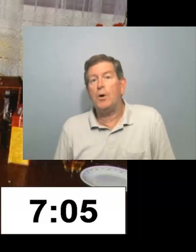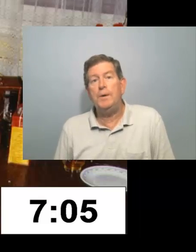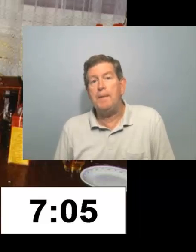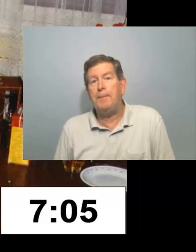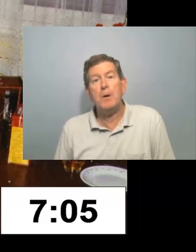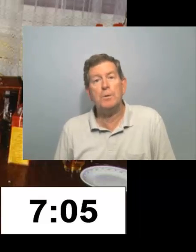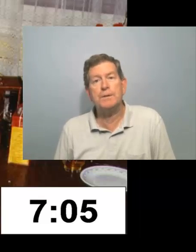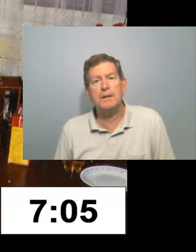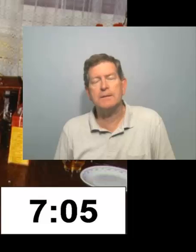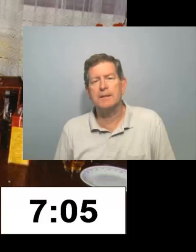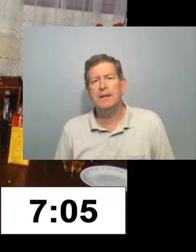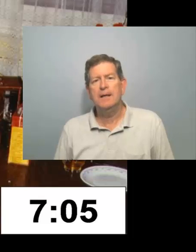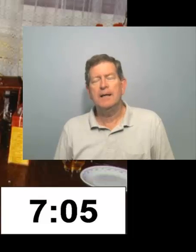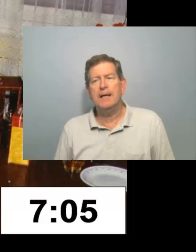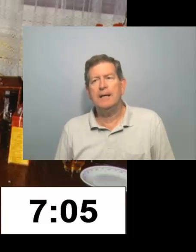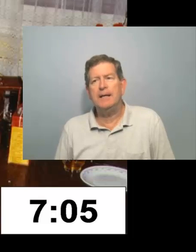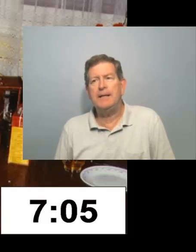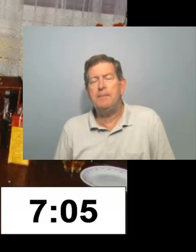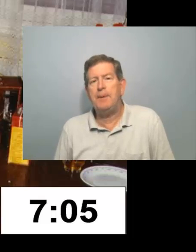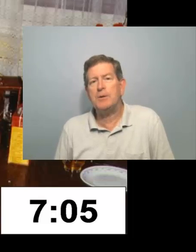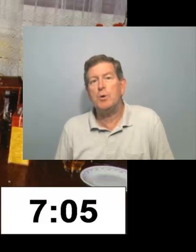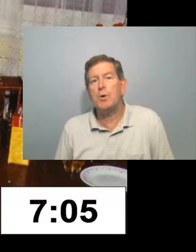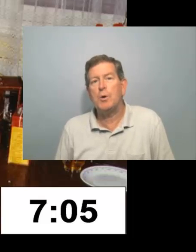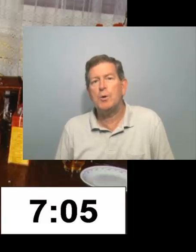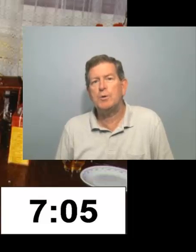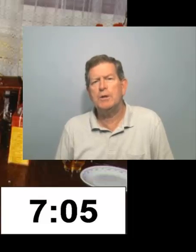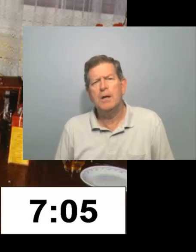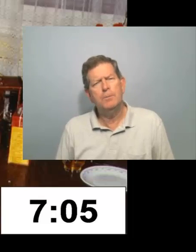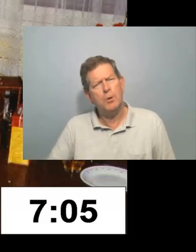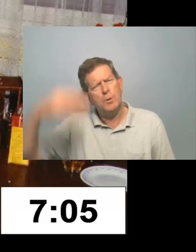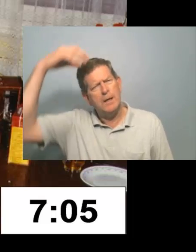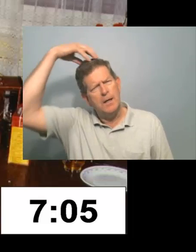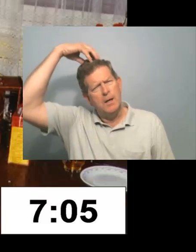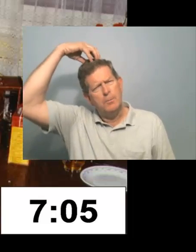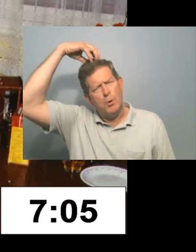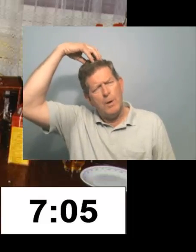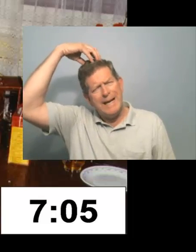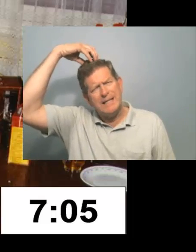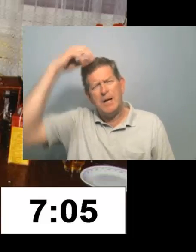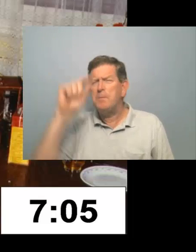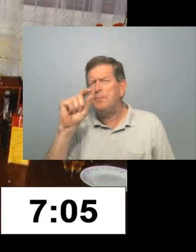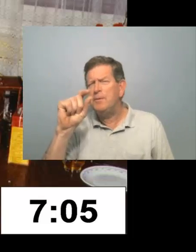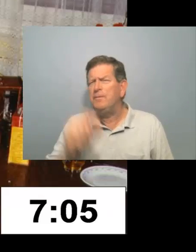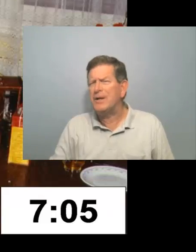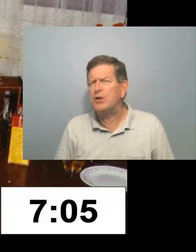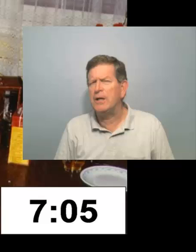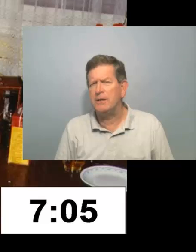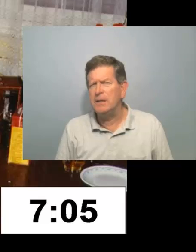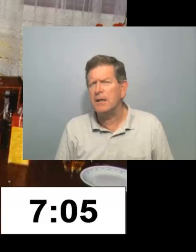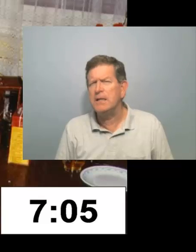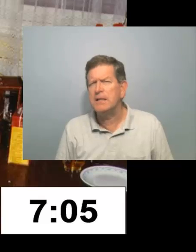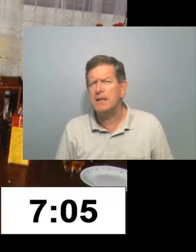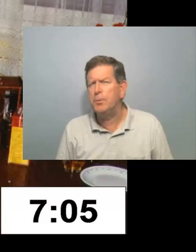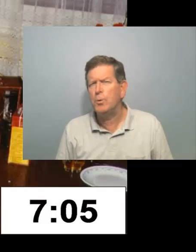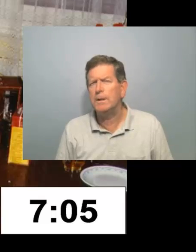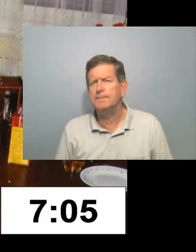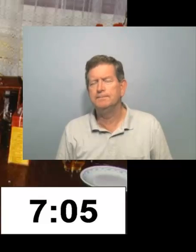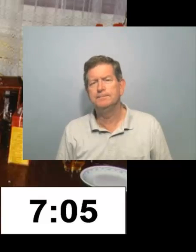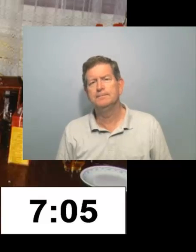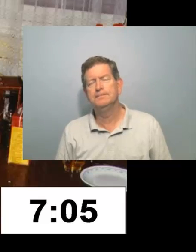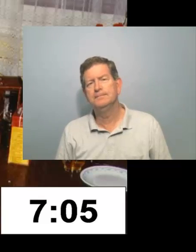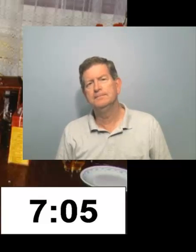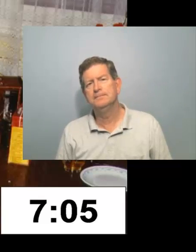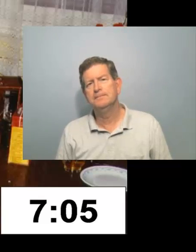Non, Carole n'est pas contente et elle n'est pas heureuse. Pourquoi? Pourquoi est-elle un peu fâchée, irritée?